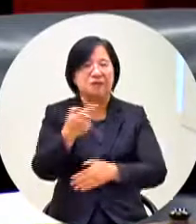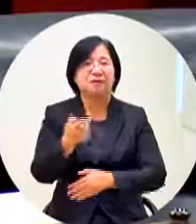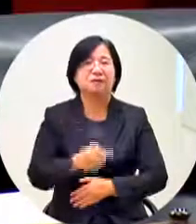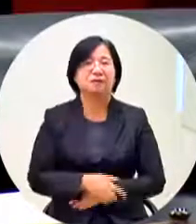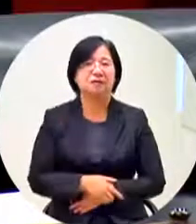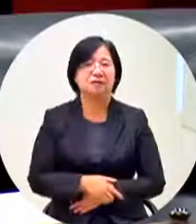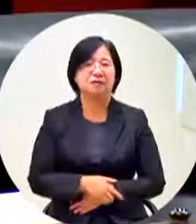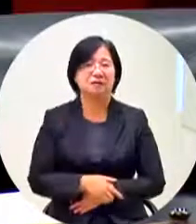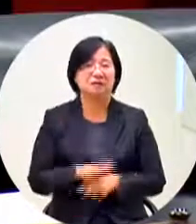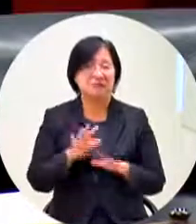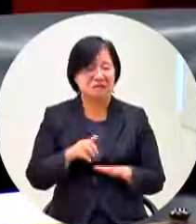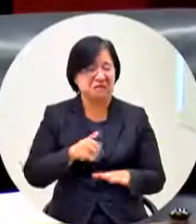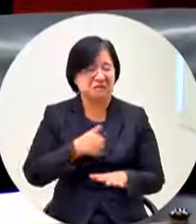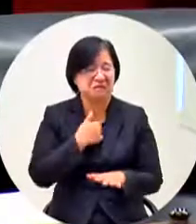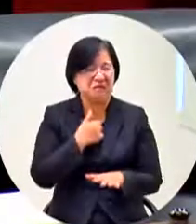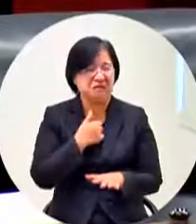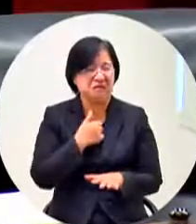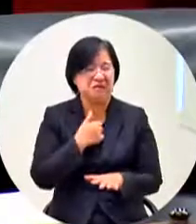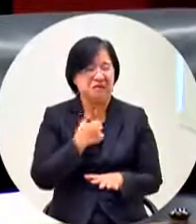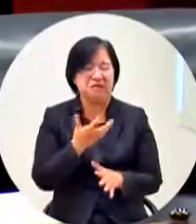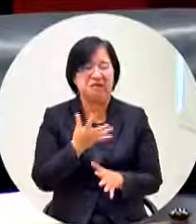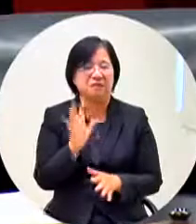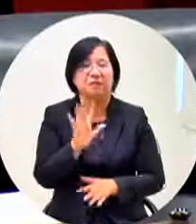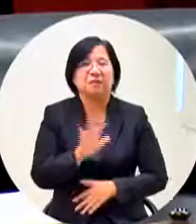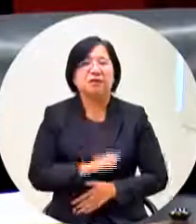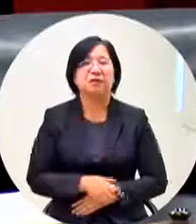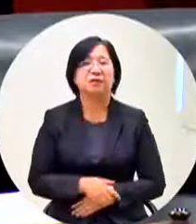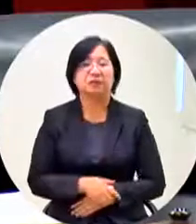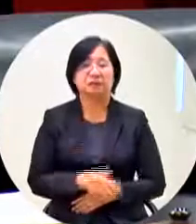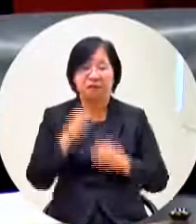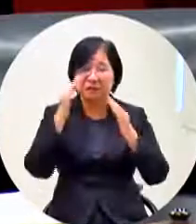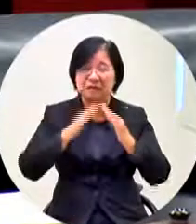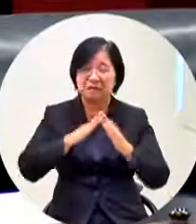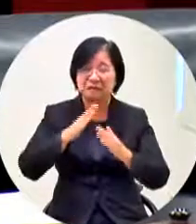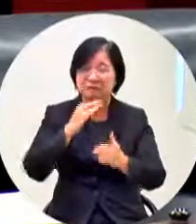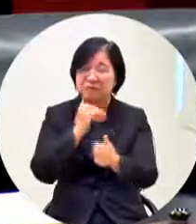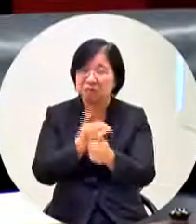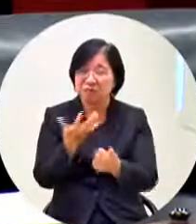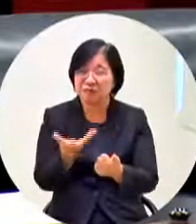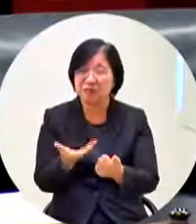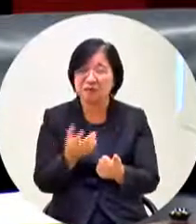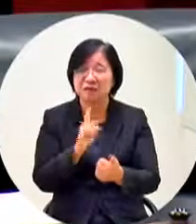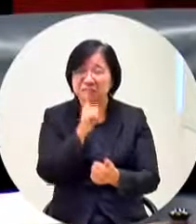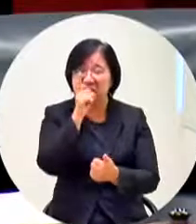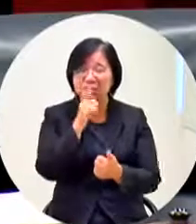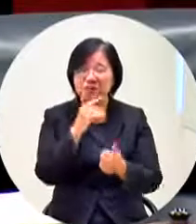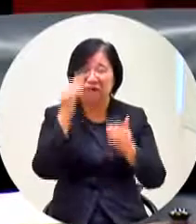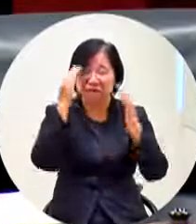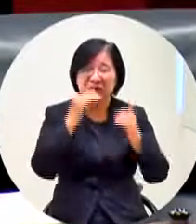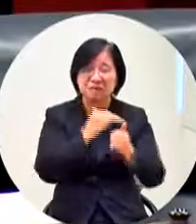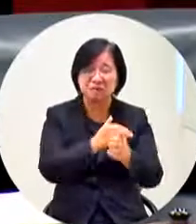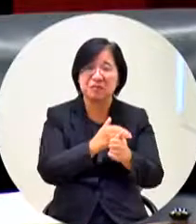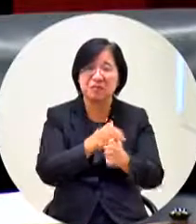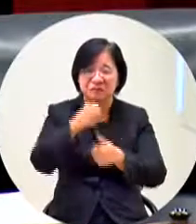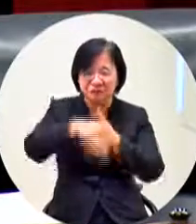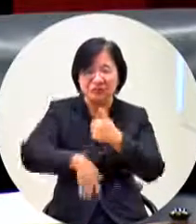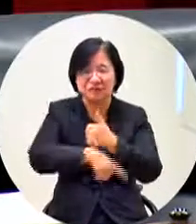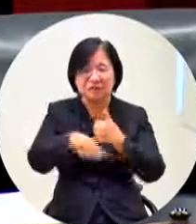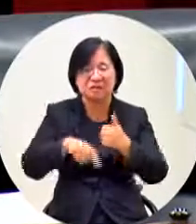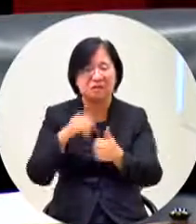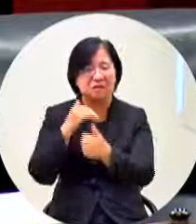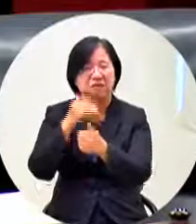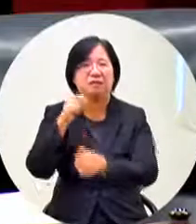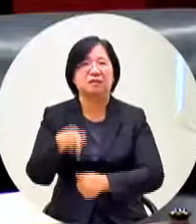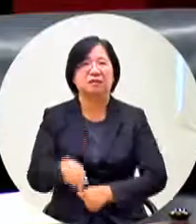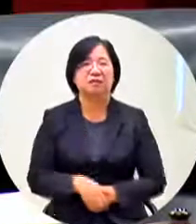么现实啊！韩市长刚刚他们说罢掉韩市长，不是只有罢掉韩市长，而是罢掉他们一个整个团队。我觉